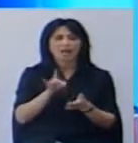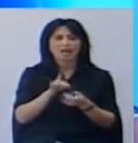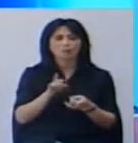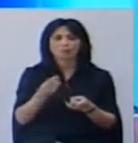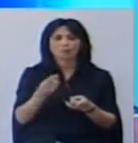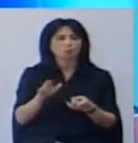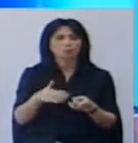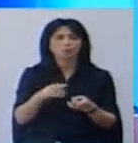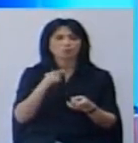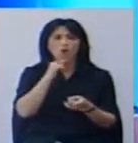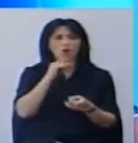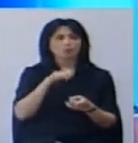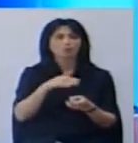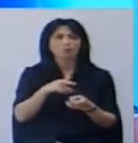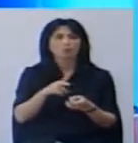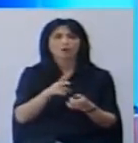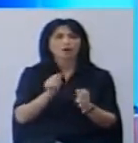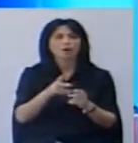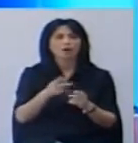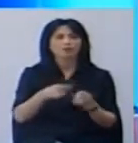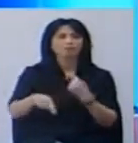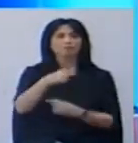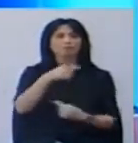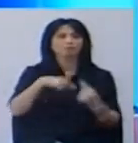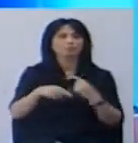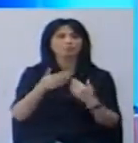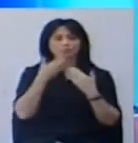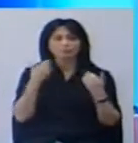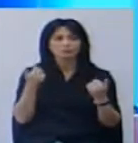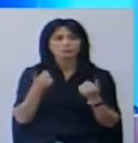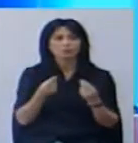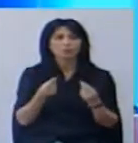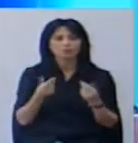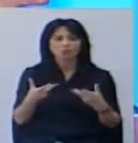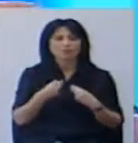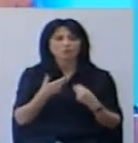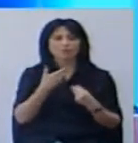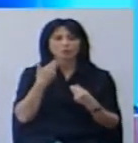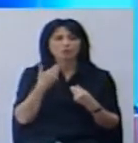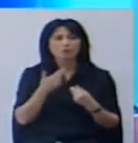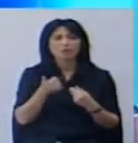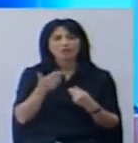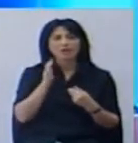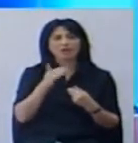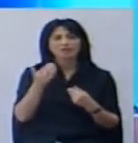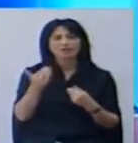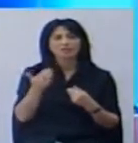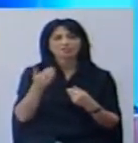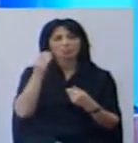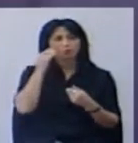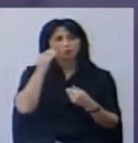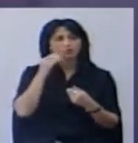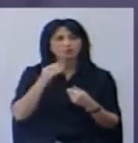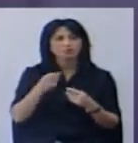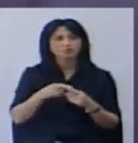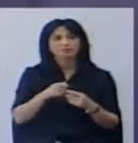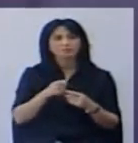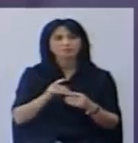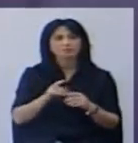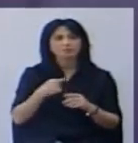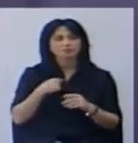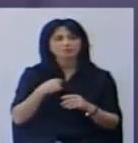რეგიონებში არ არის ეკონომიკა, შესაბამისად ვერაფერს დატოვებ, იმიტომ რომ შემოსავალი არ არის. ამიტომ კარგი იქნება თქვენი მოსაზრება და კონტრარგუმენტიც. რომ